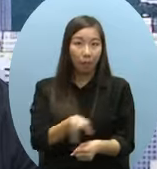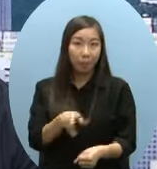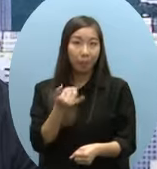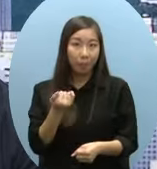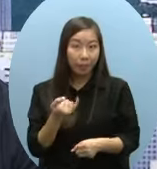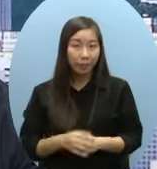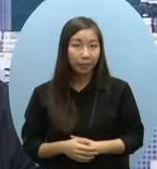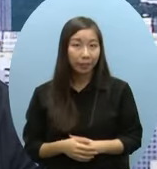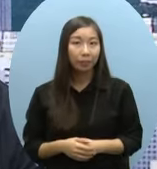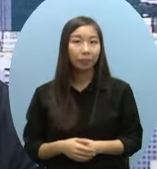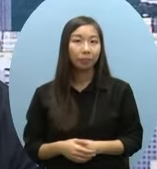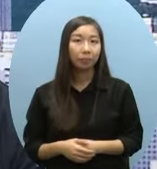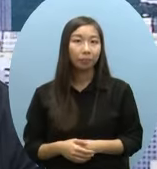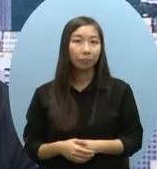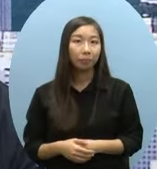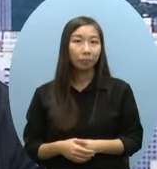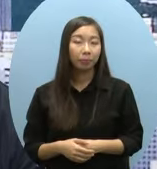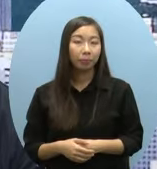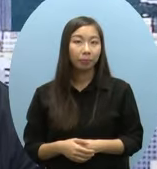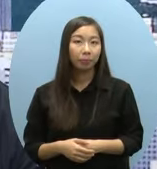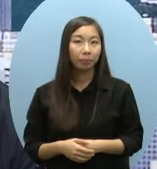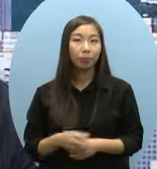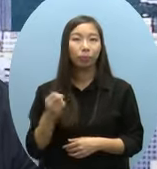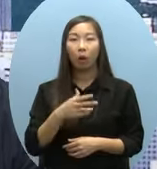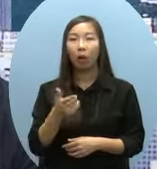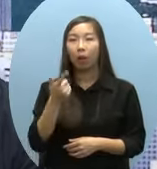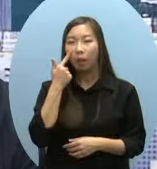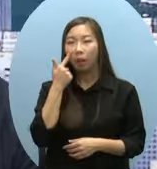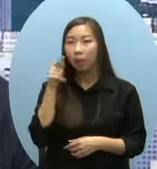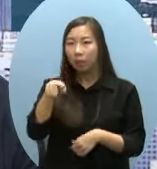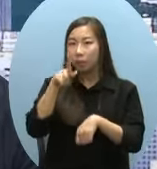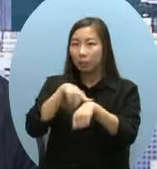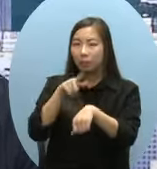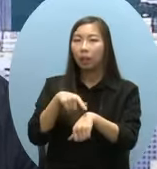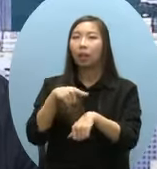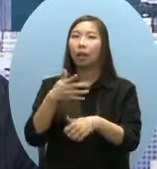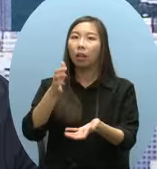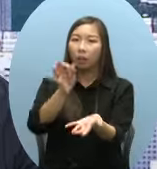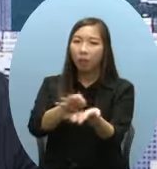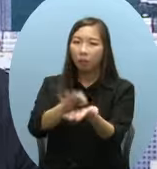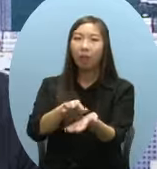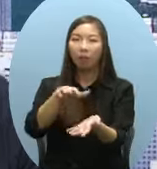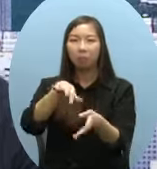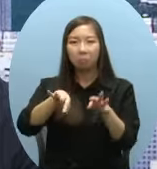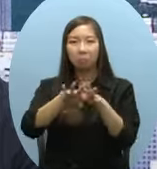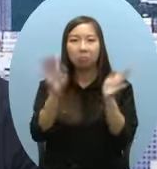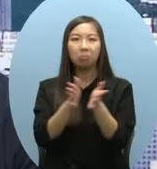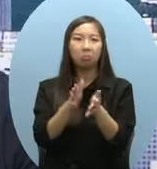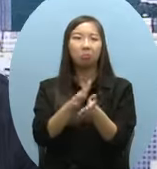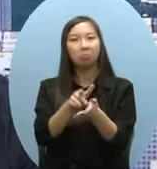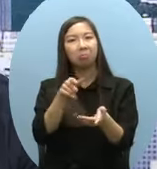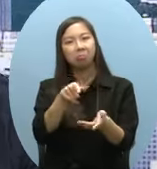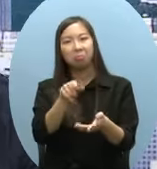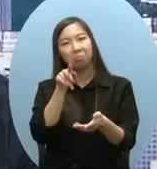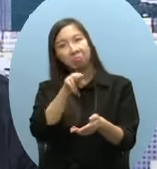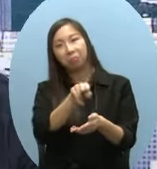係係咪咧都要睇睇嗰個時間地點啊呢啲咁嘅因素嚟一概而論嘅。咁頭先你所講咧，如果係喺